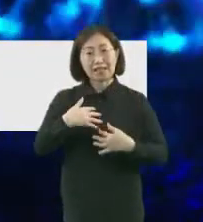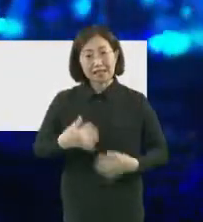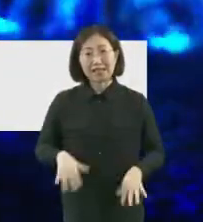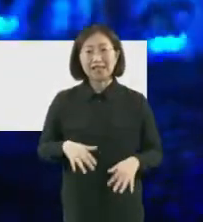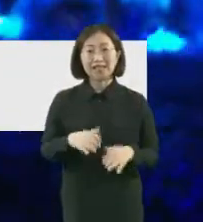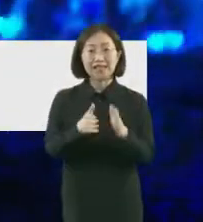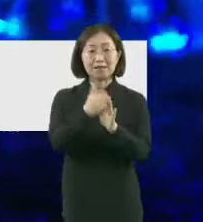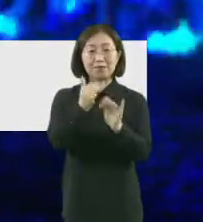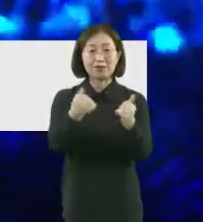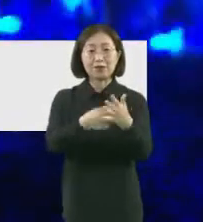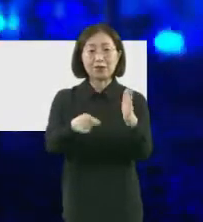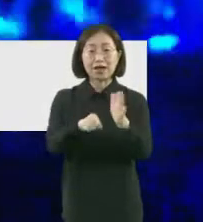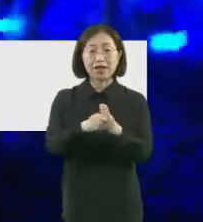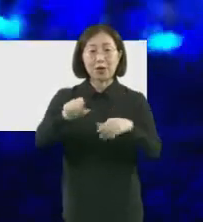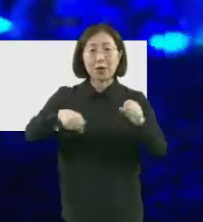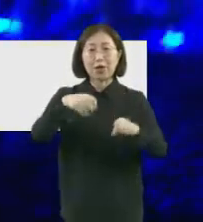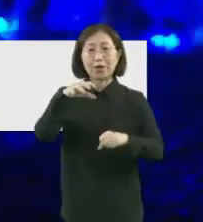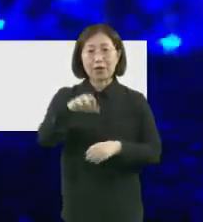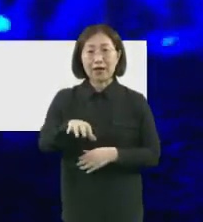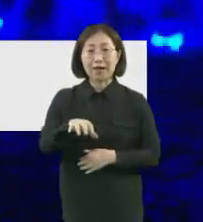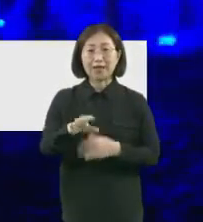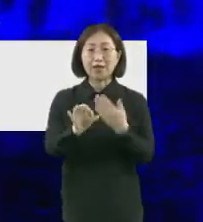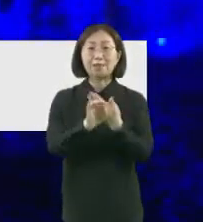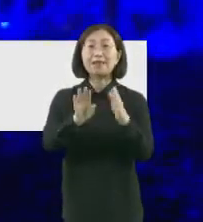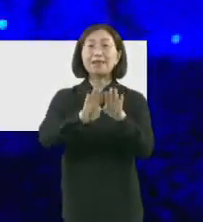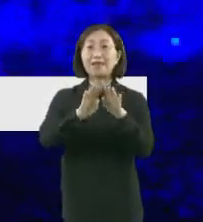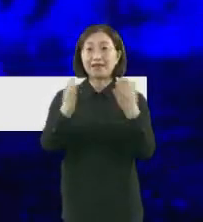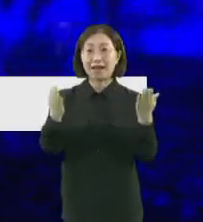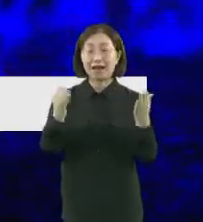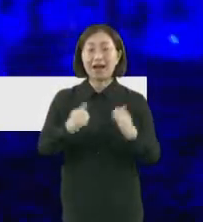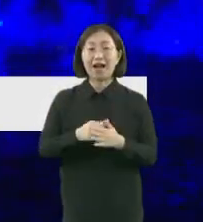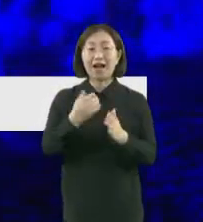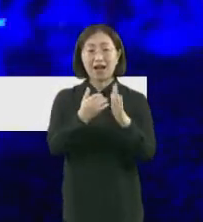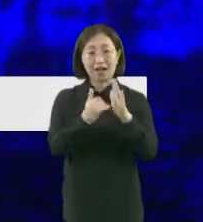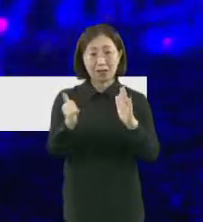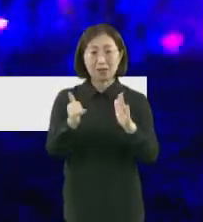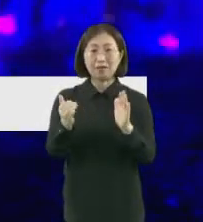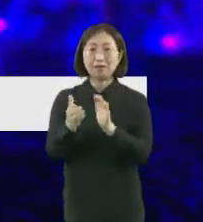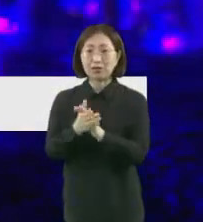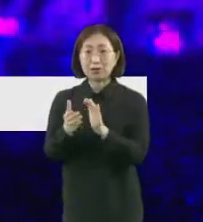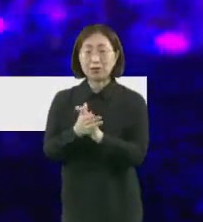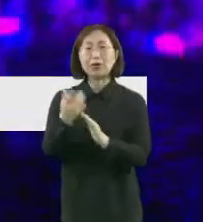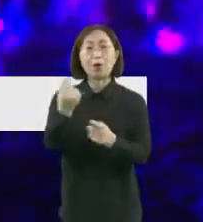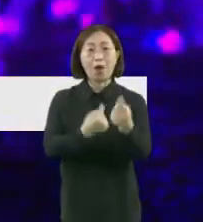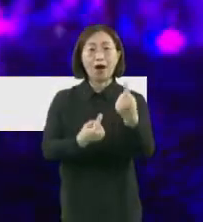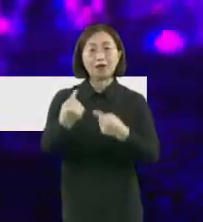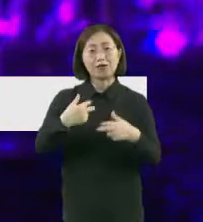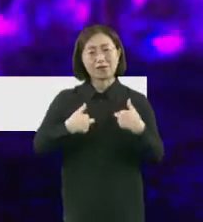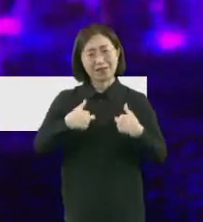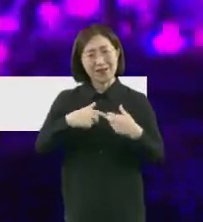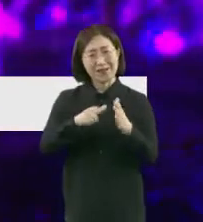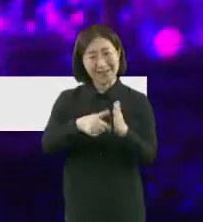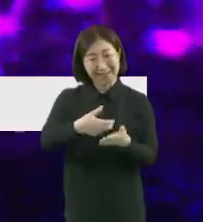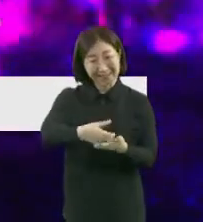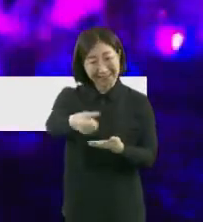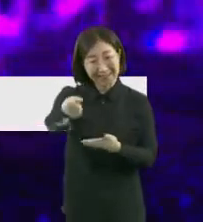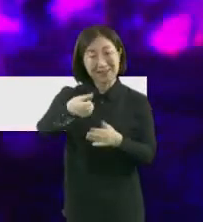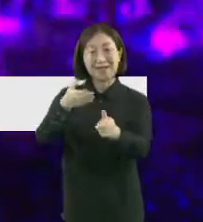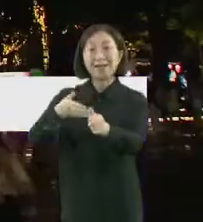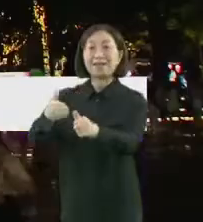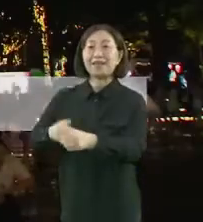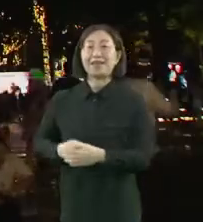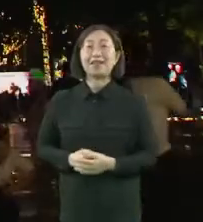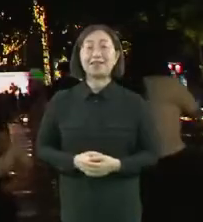위해 월드에서 나이트 유니버스를 임시 개장했습니다. 가족들이랑 친구들이랑 오셔서 즐거운 시간 많이 보내셨으면